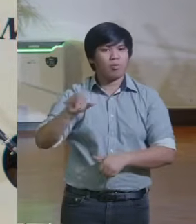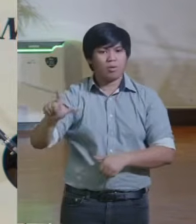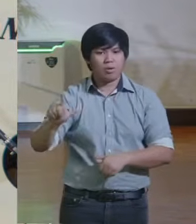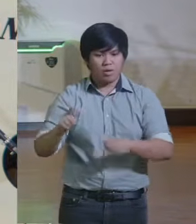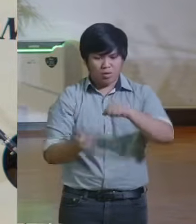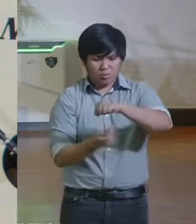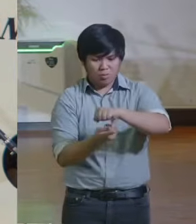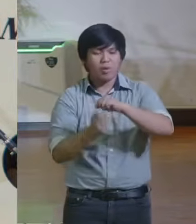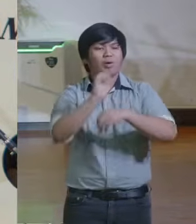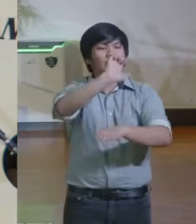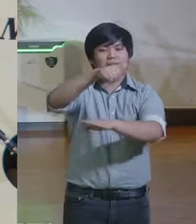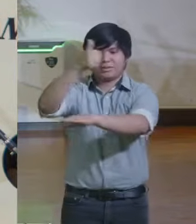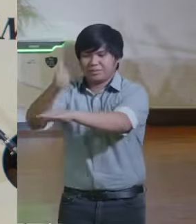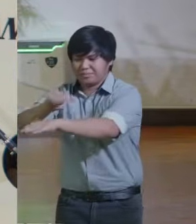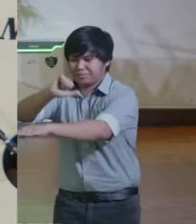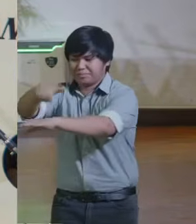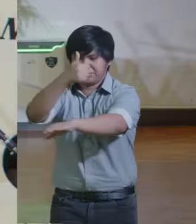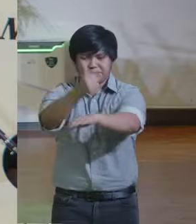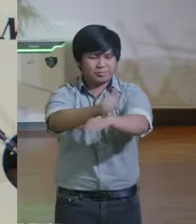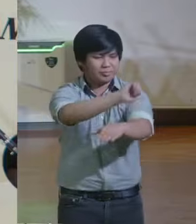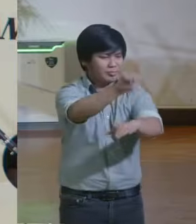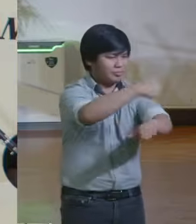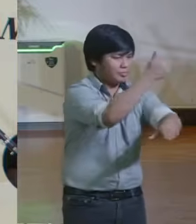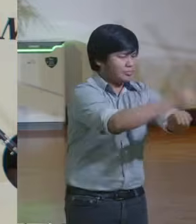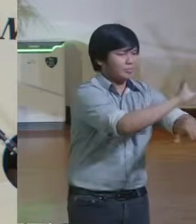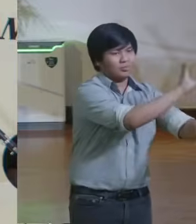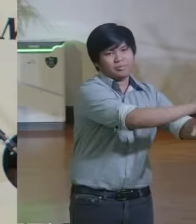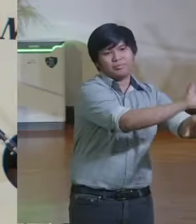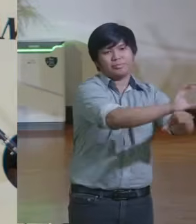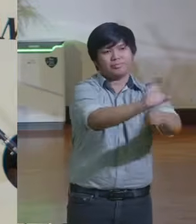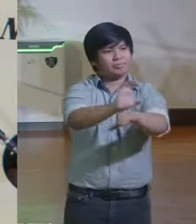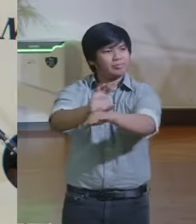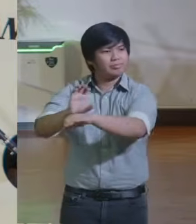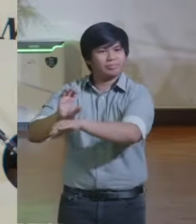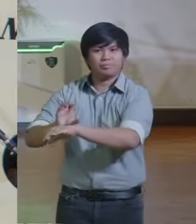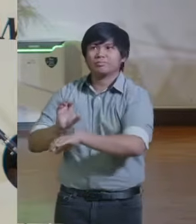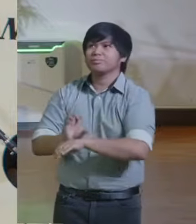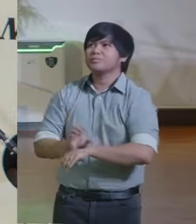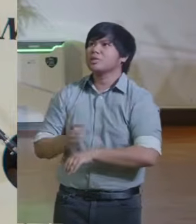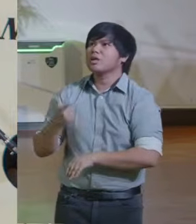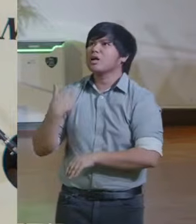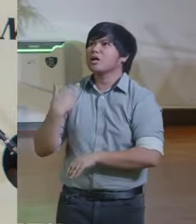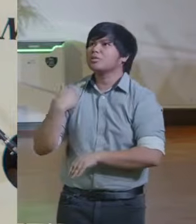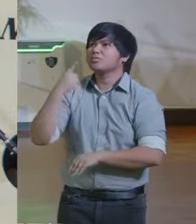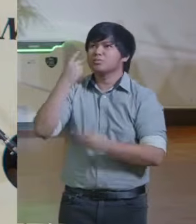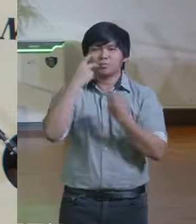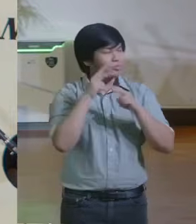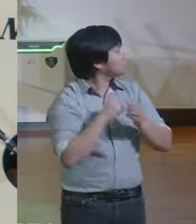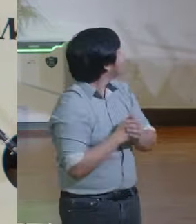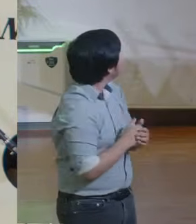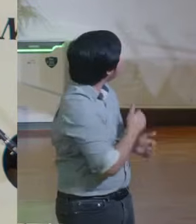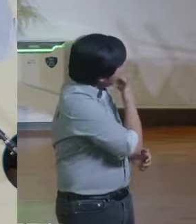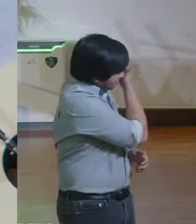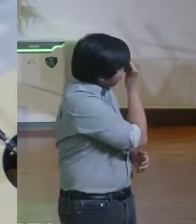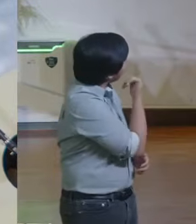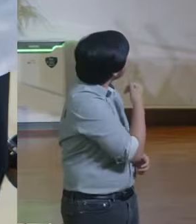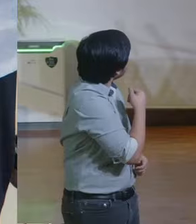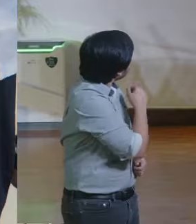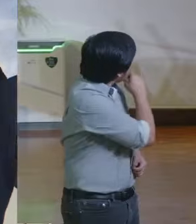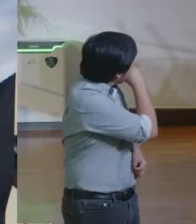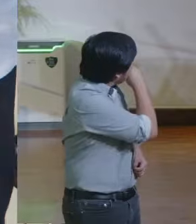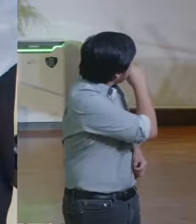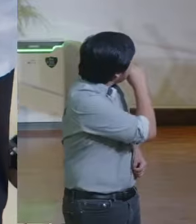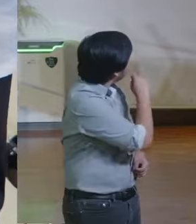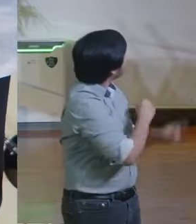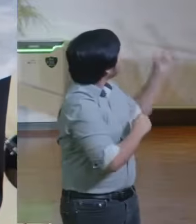pinlant yung mga churches in Galatia. Pwede ba natin pakita yung isang slide? Yan. No,